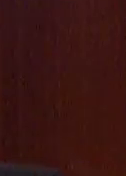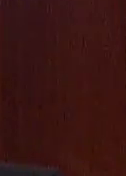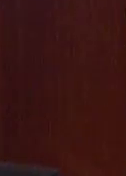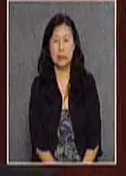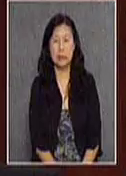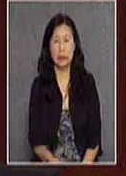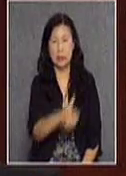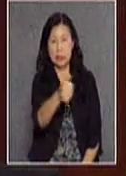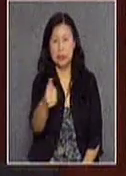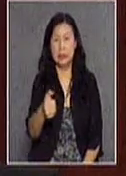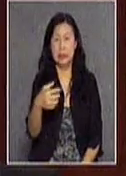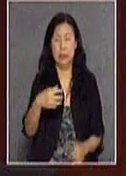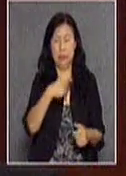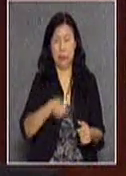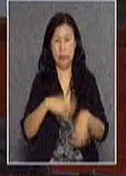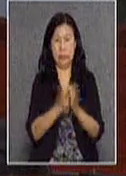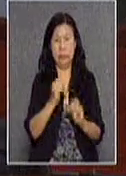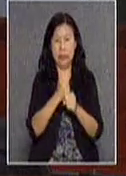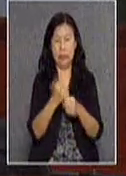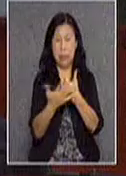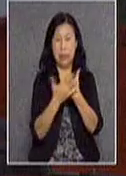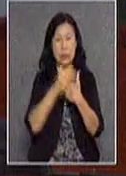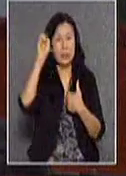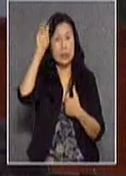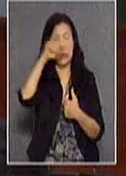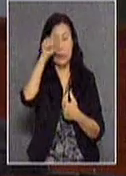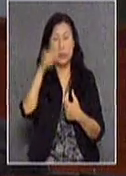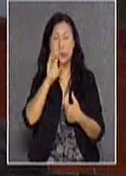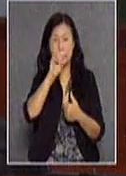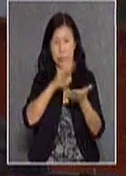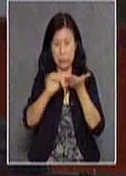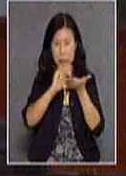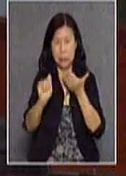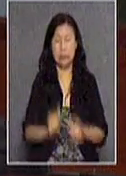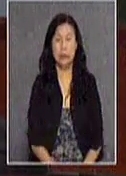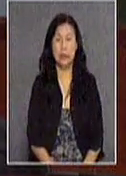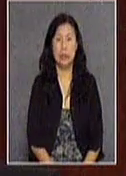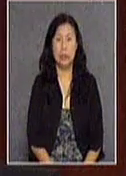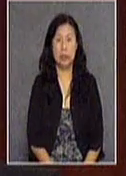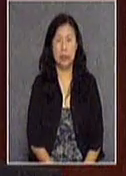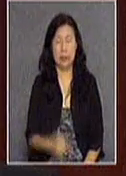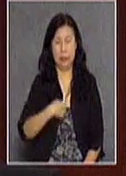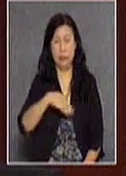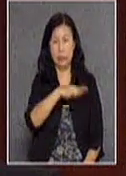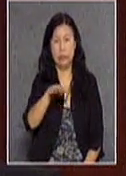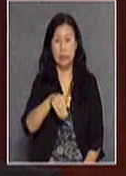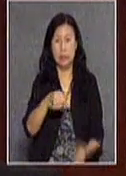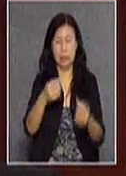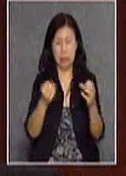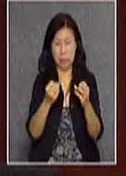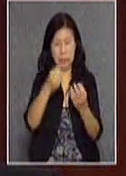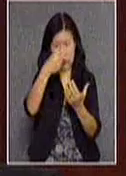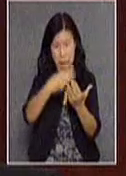多謝議員，多謝馬逢國議員提出的問題。我想在這裡說明一下，我們的根據我們的議事規則